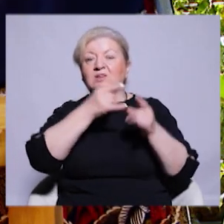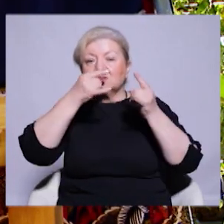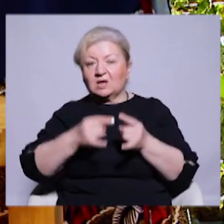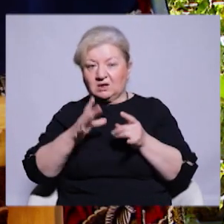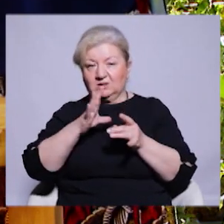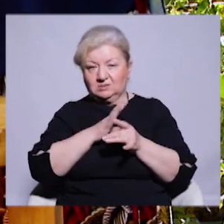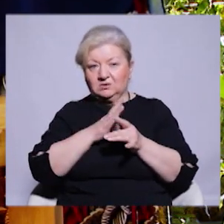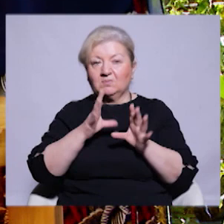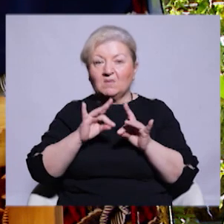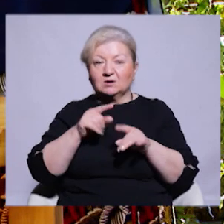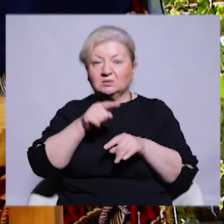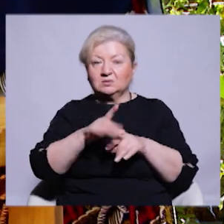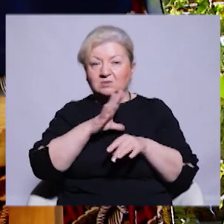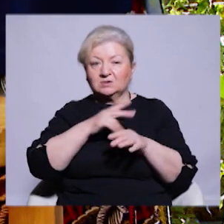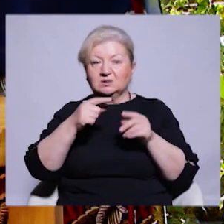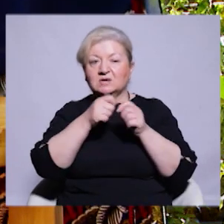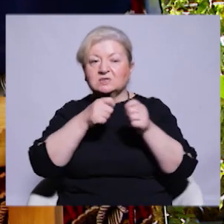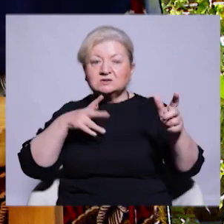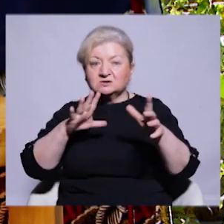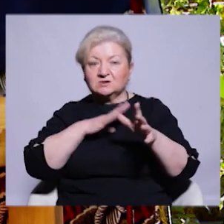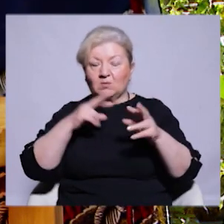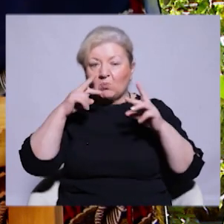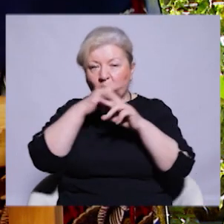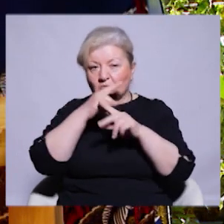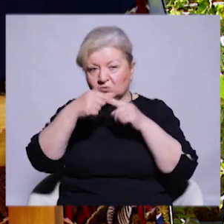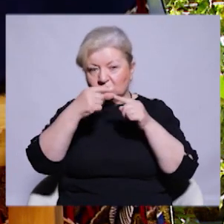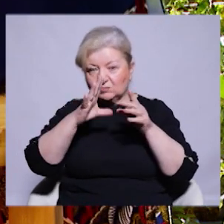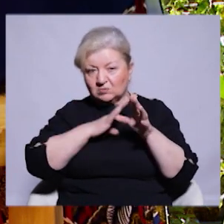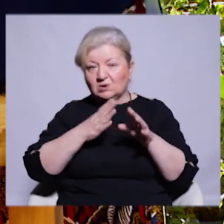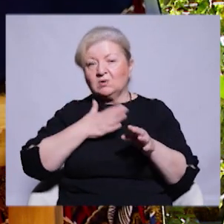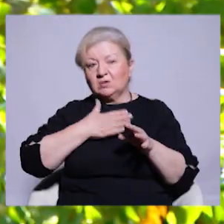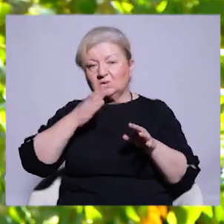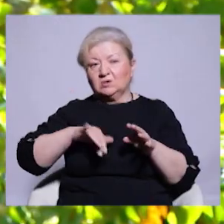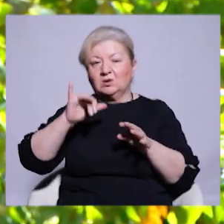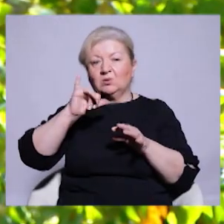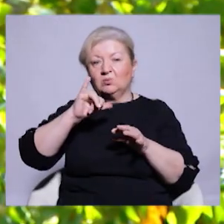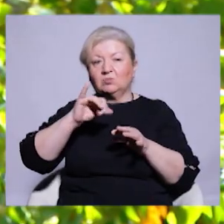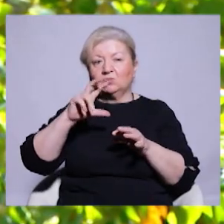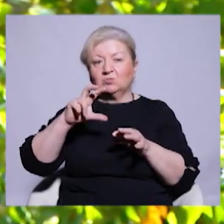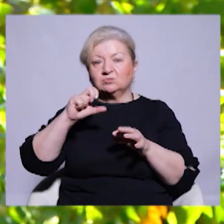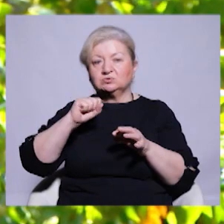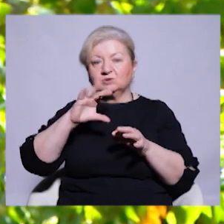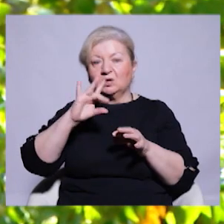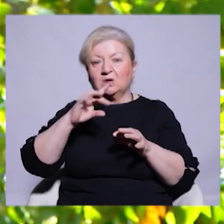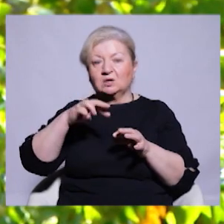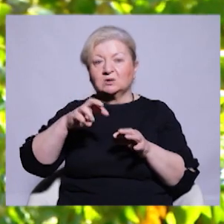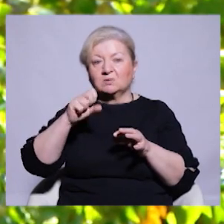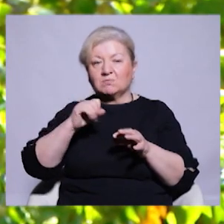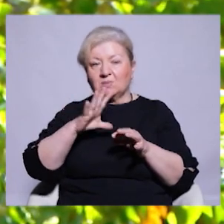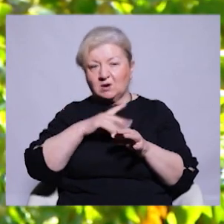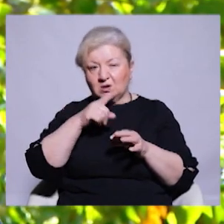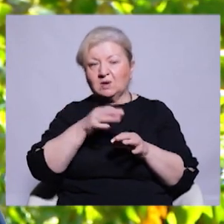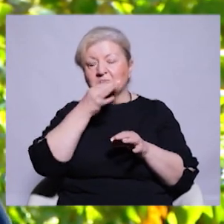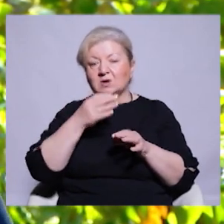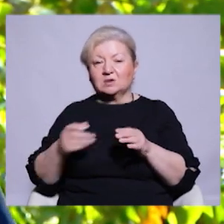მინდა გითხრათ, მაგრამ ეს ის არის მოწამლული და სასიკტულო აღმოჩნდა და უჯარმაში გარდაიცვალა. როგორც გითხარით, ვახტანგ გორგასლის შემდეგ